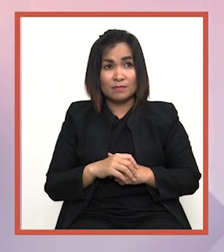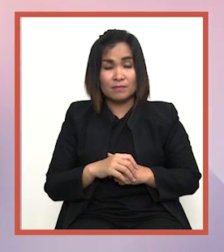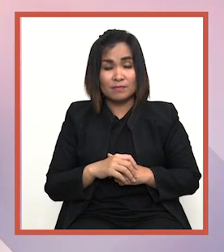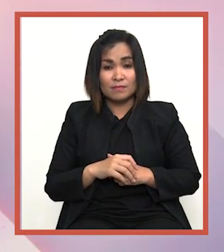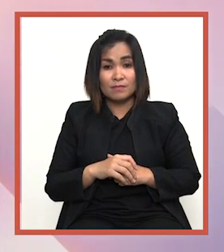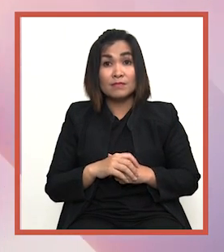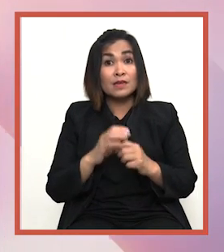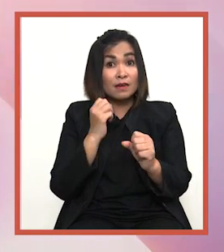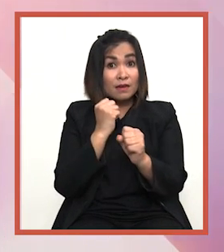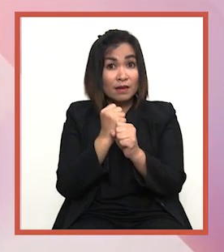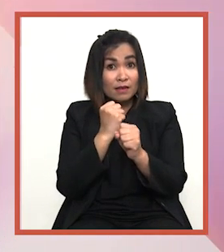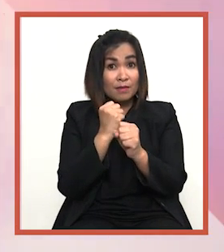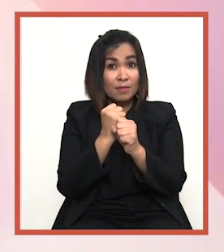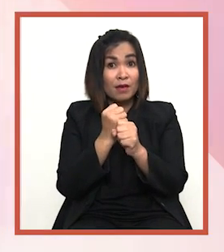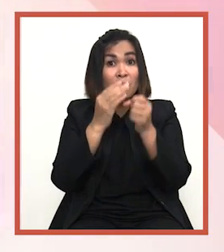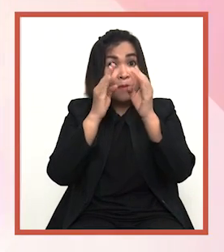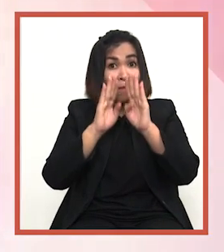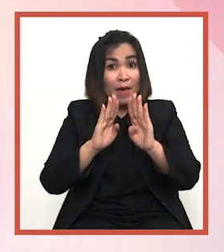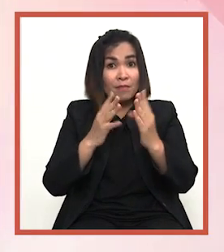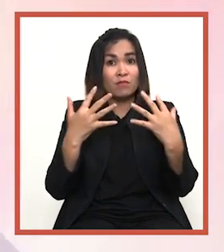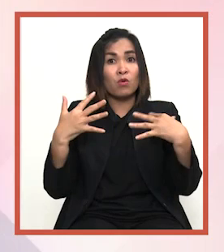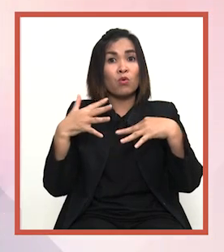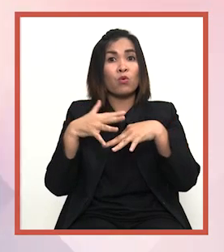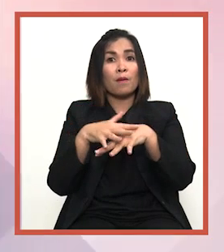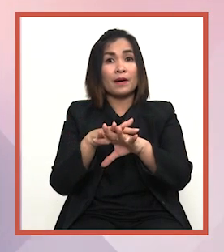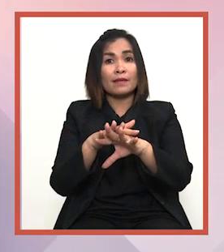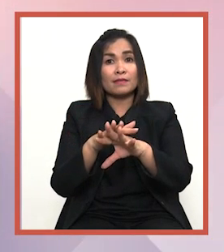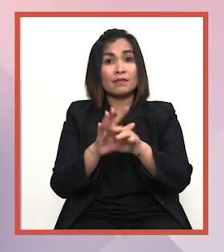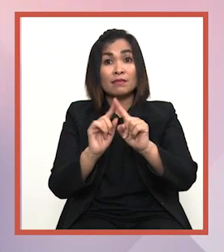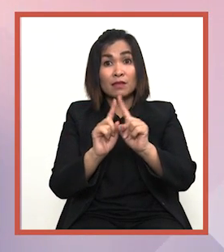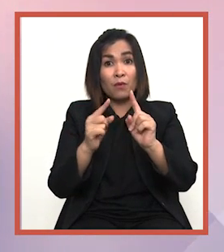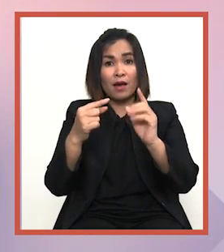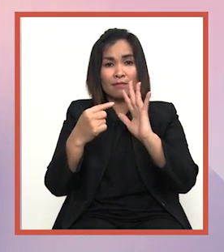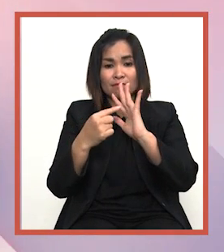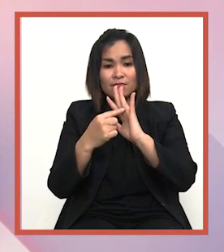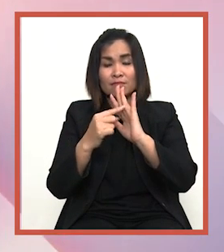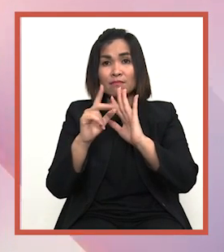เป็นโครงสร้างนะครับรูปแบบการทำงานร่วมในแกนเดียว